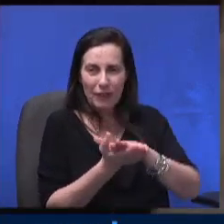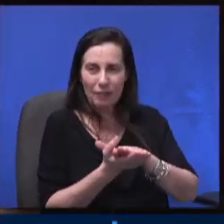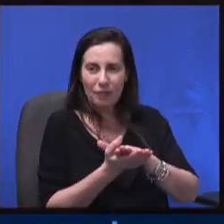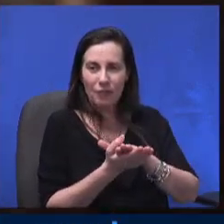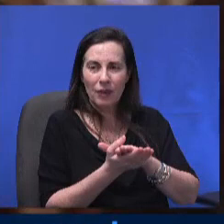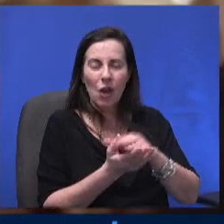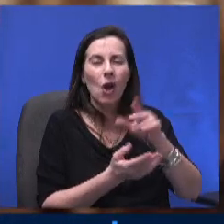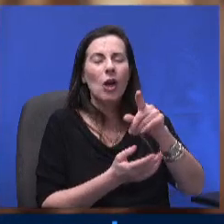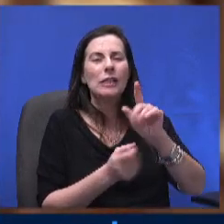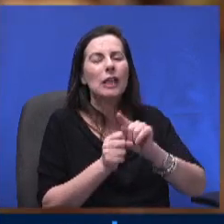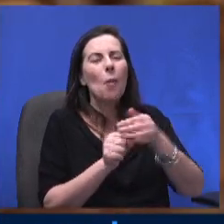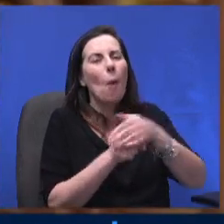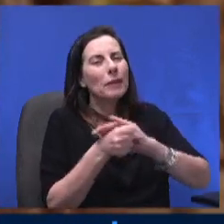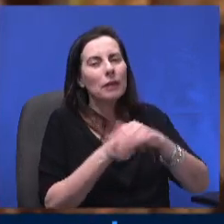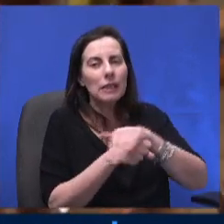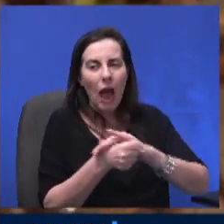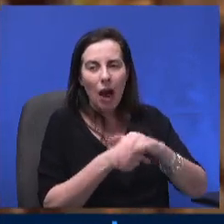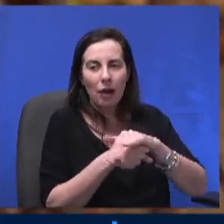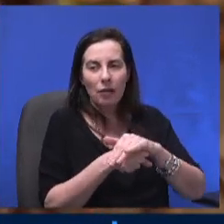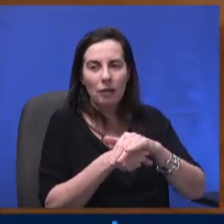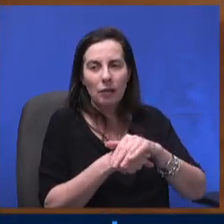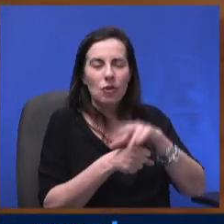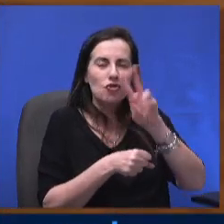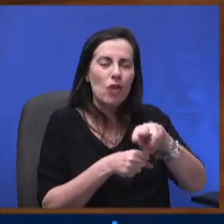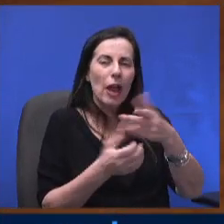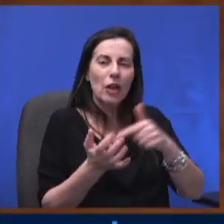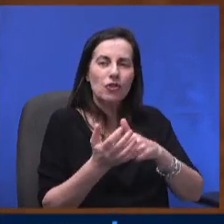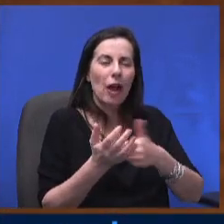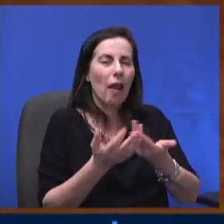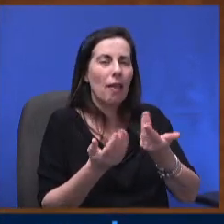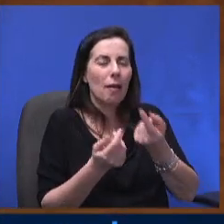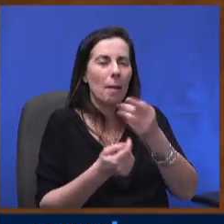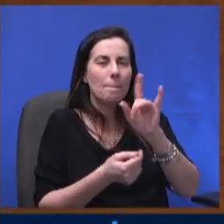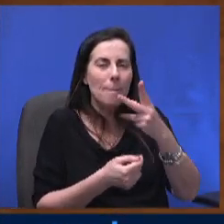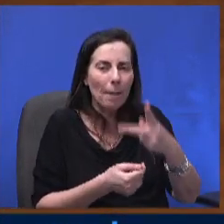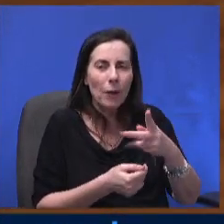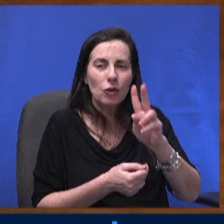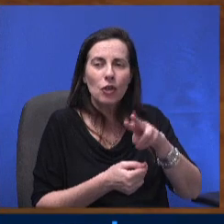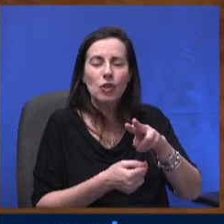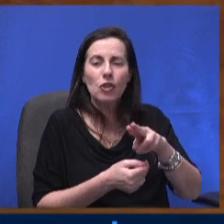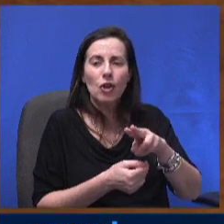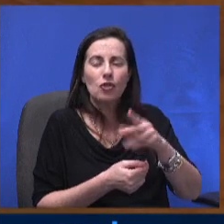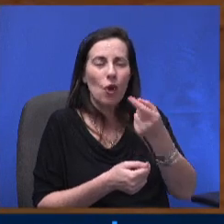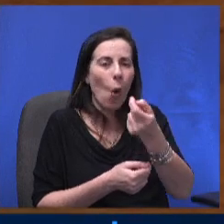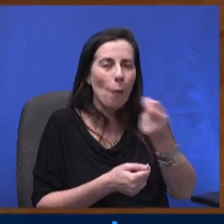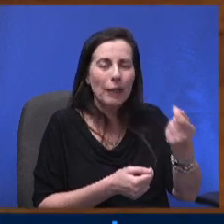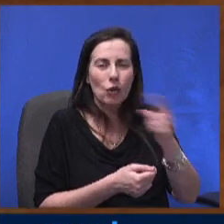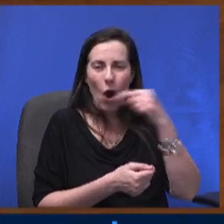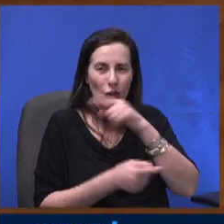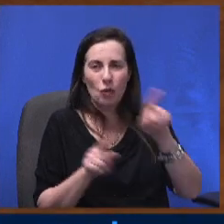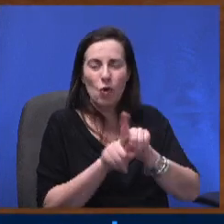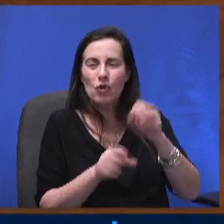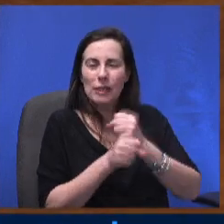שהיא גדלה על חלבונים או על פחממות. פה יש לנו אוכמניות רגילות שהצסנו אותן בדיוק כמו שהצסנו את הצ'ילי,